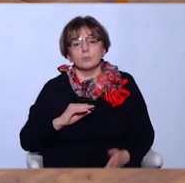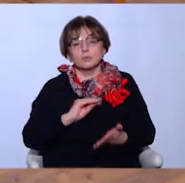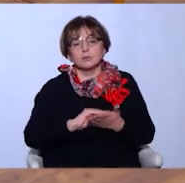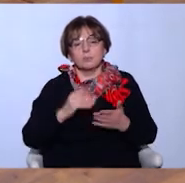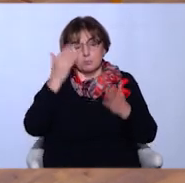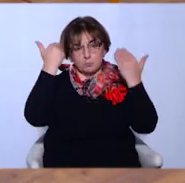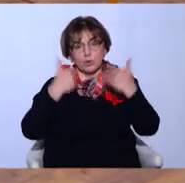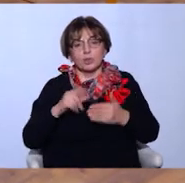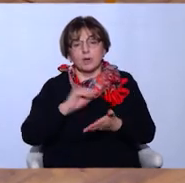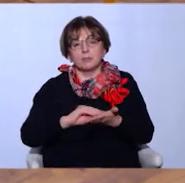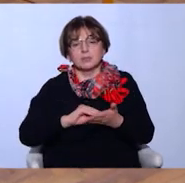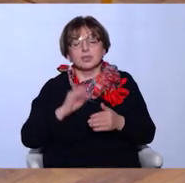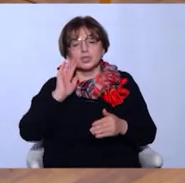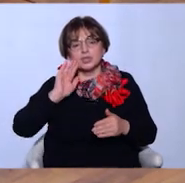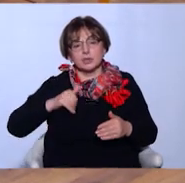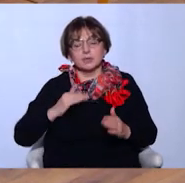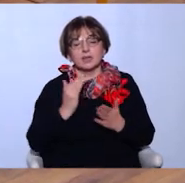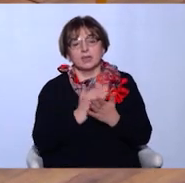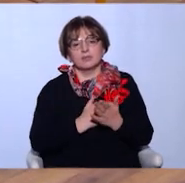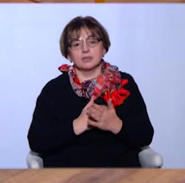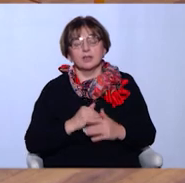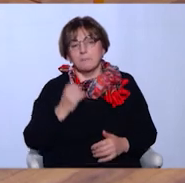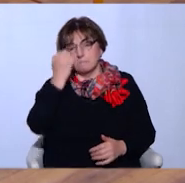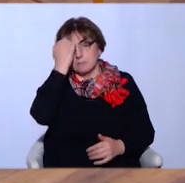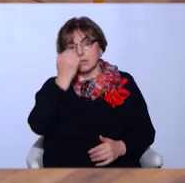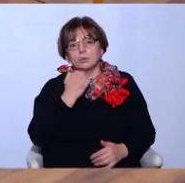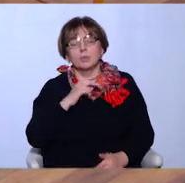ბიოგრაფიის გაგრძელებას შემდეგ გაკვეთილზე.